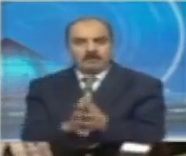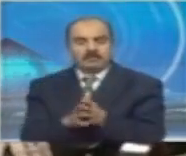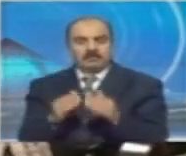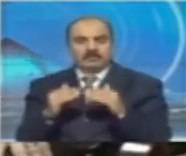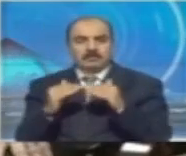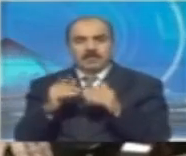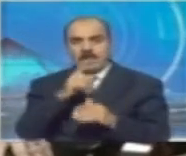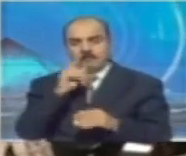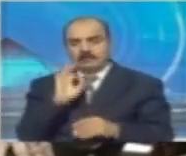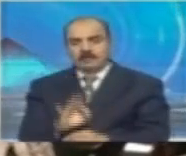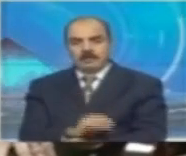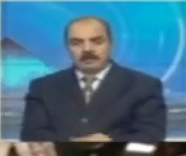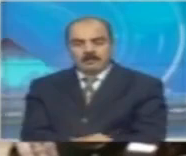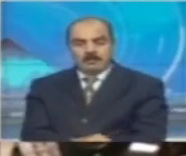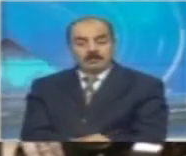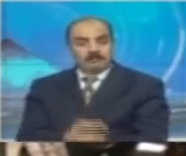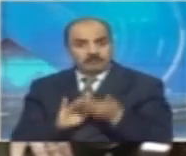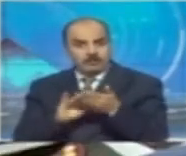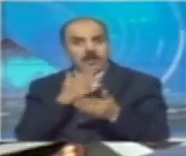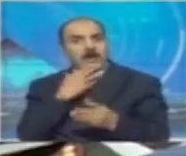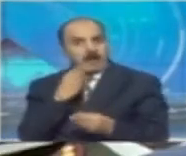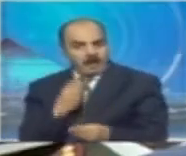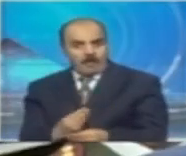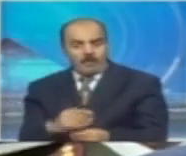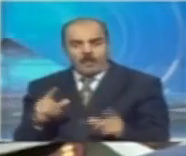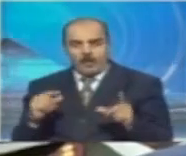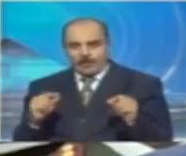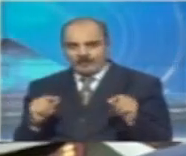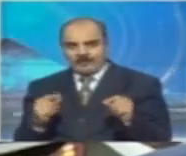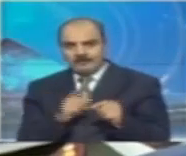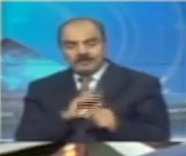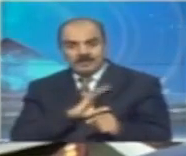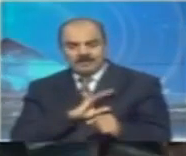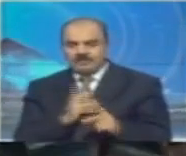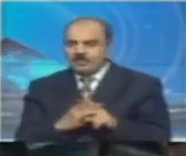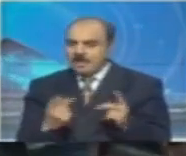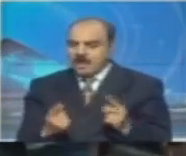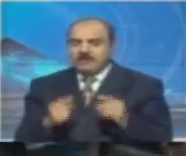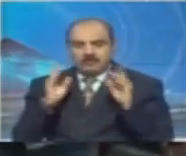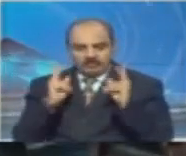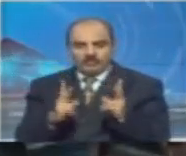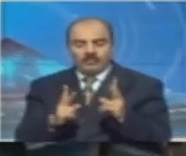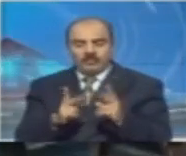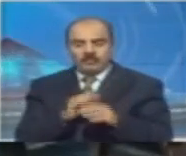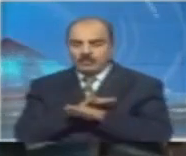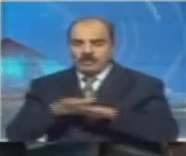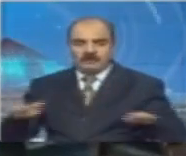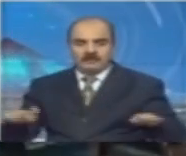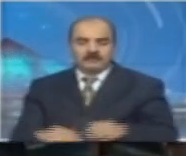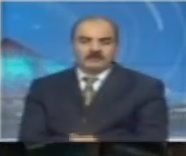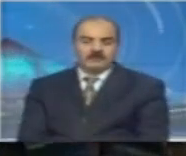والمعايير العالميه لتقديم الخدمه الطبيه متميزه للعسكريين والمدنيين على حد سوا